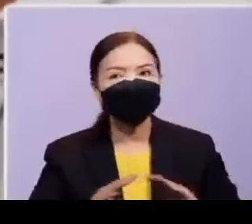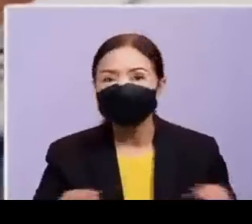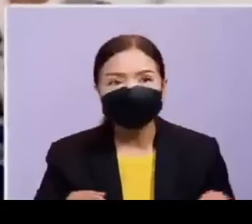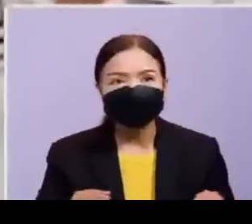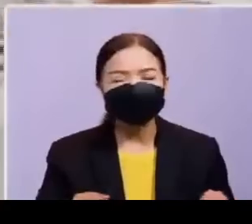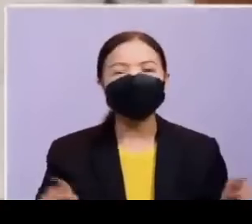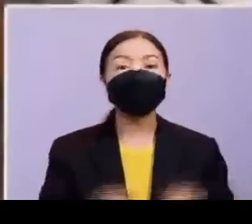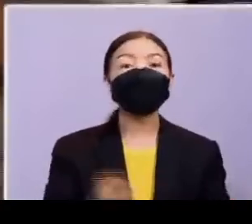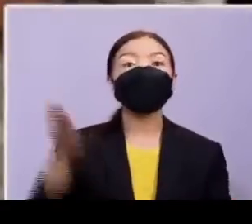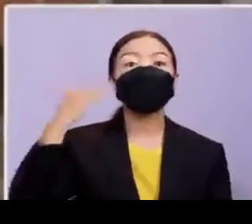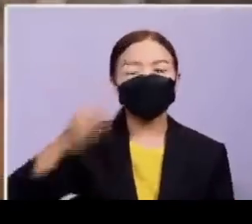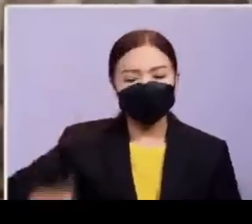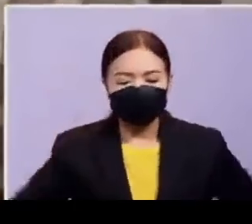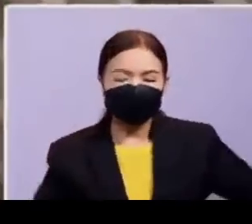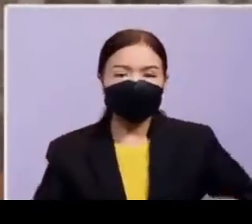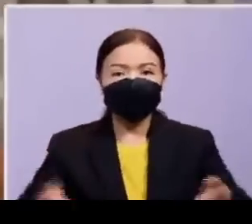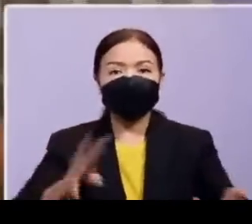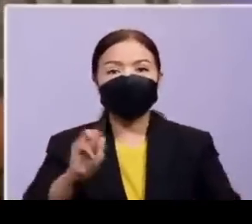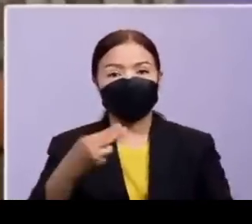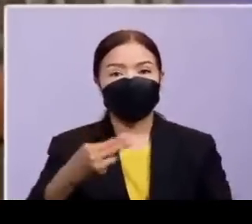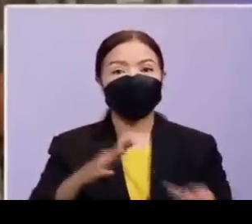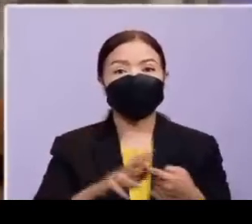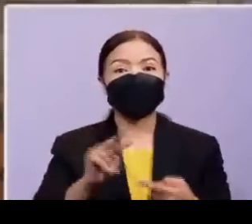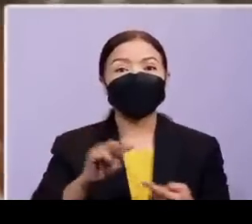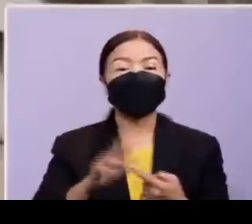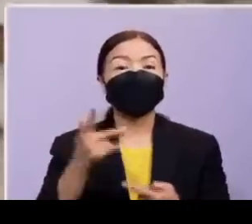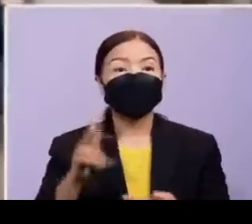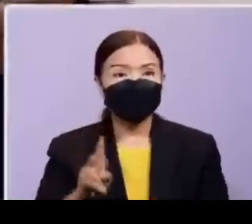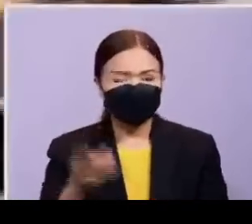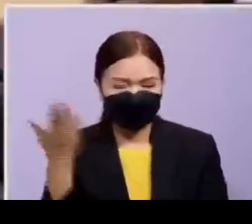วานที่ไปคลองมหานาค ค่ะ โอ้โหจาก